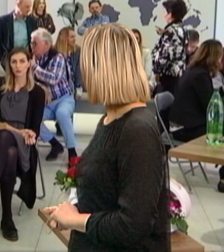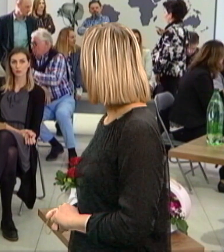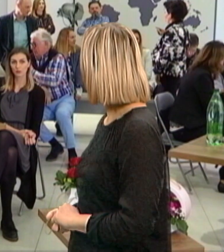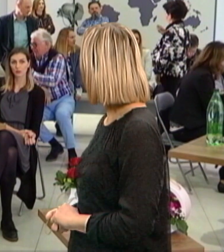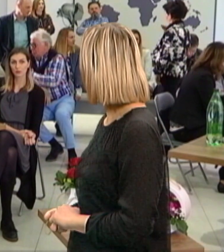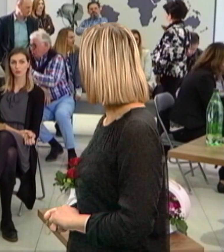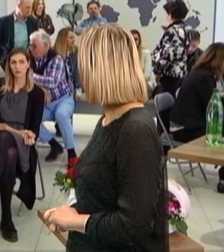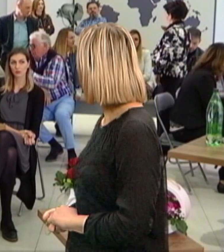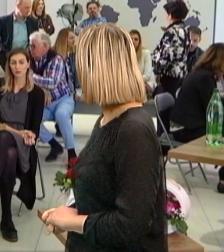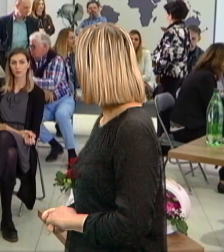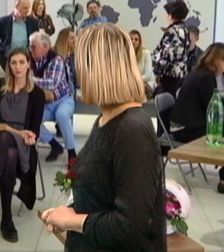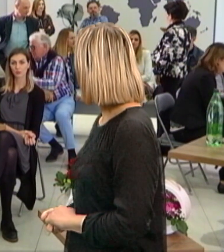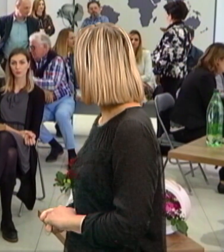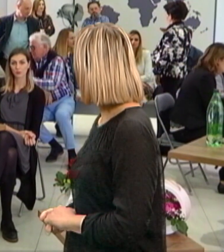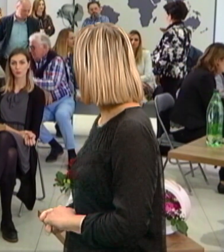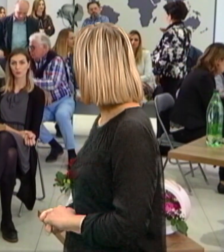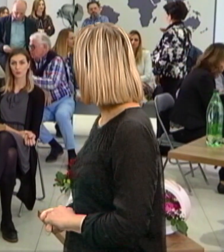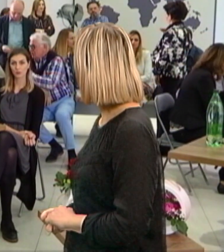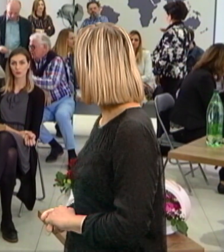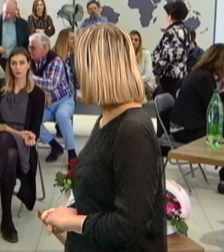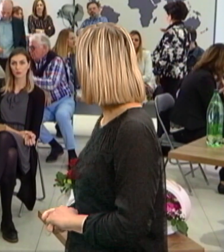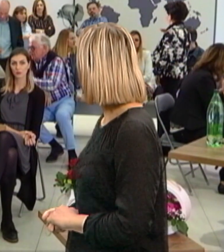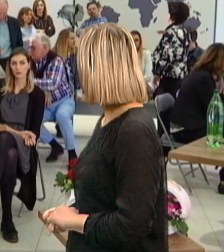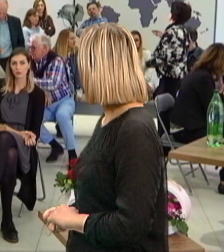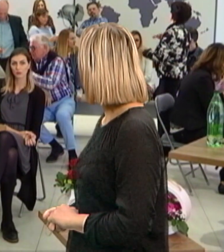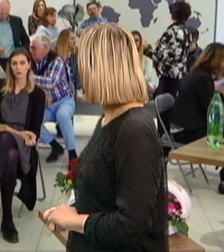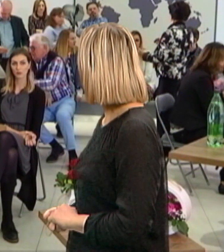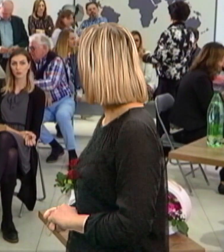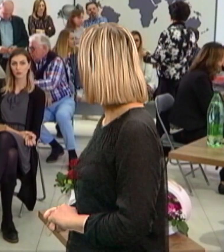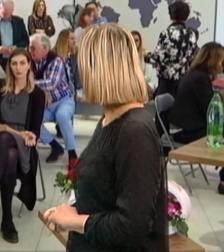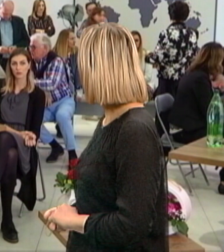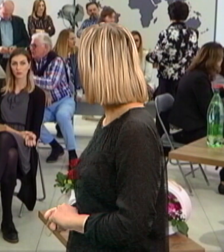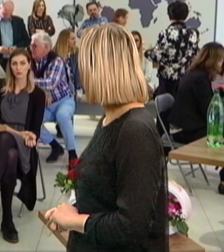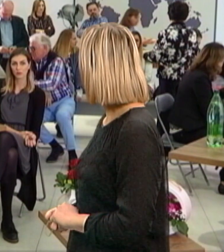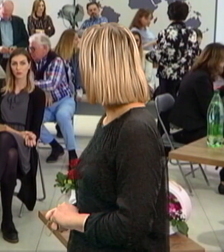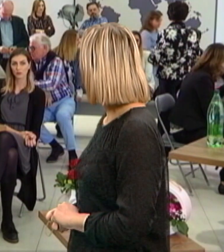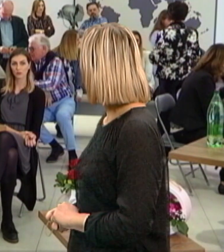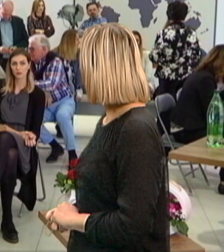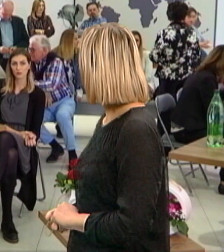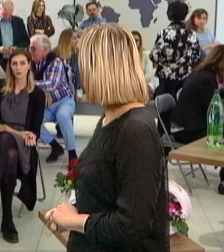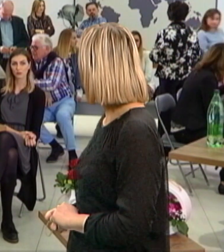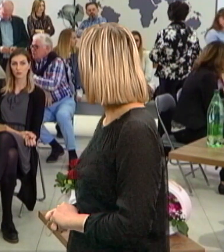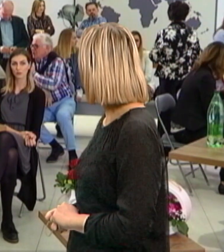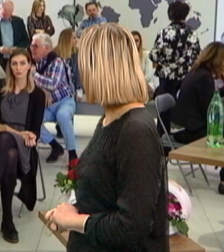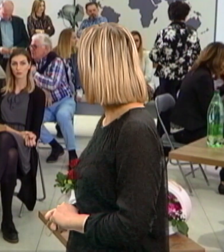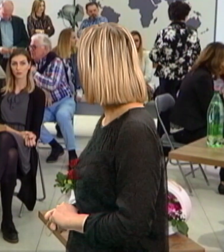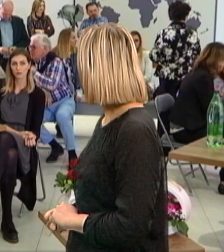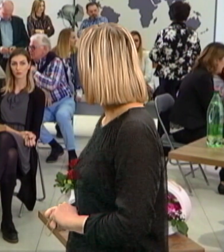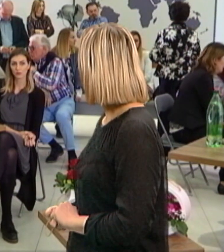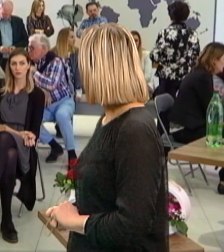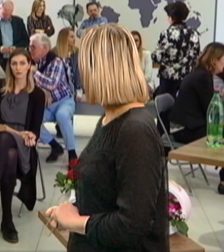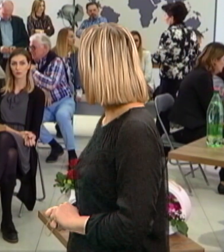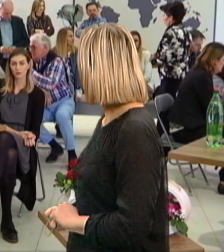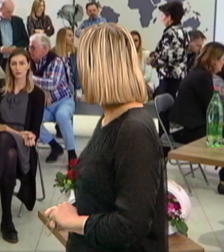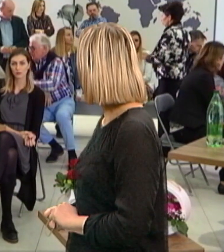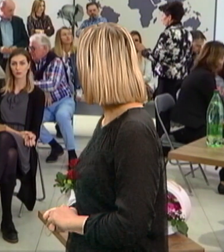ima informacije o zajednici gluvih i na taj način se i promoviše srpski znakovni jezik koji je nam jako važan, kao i profesija